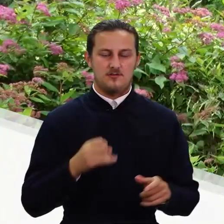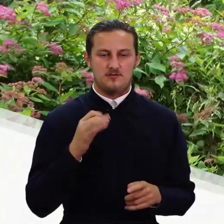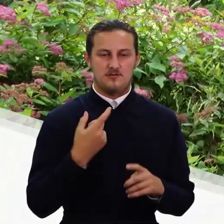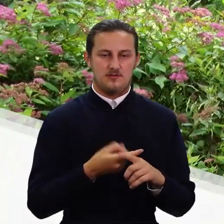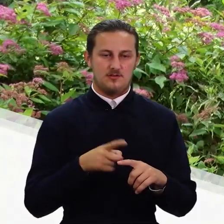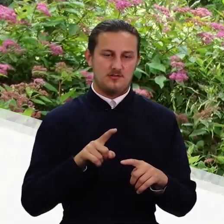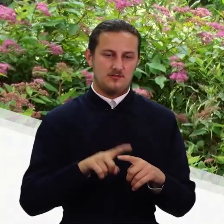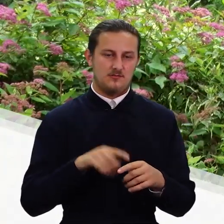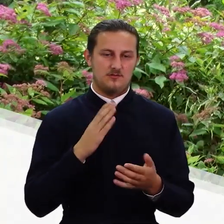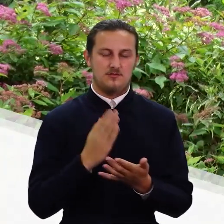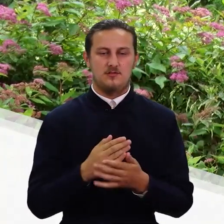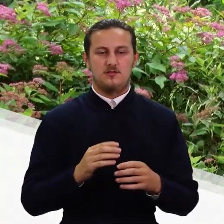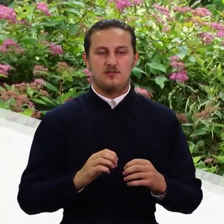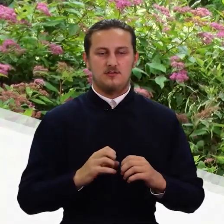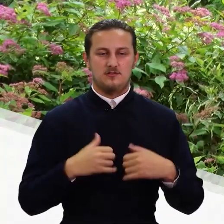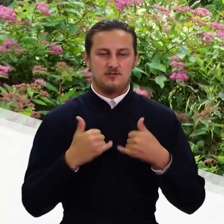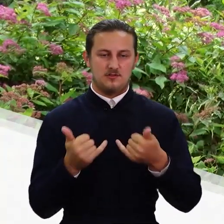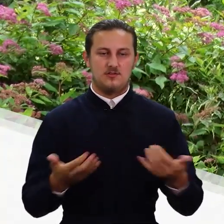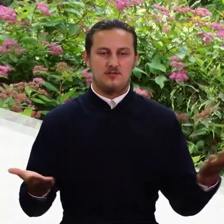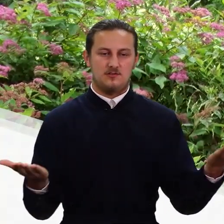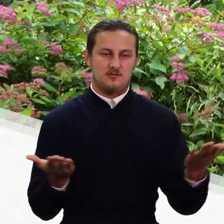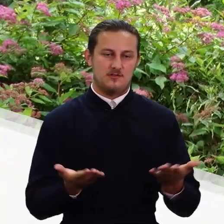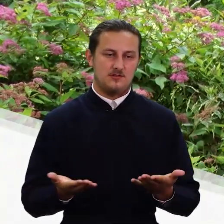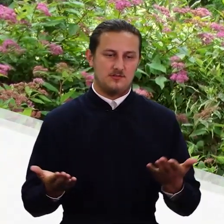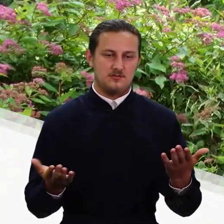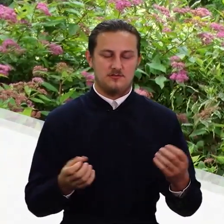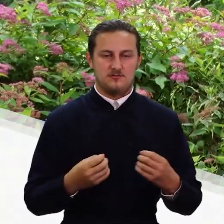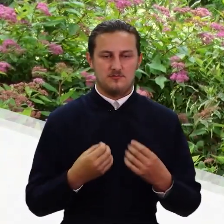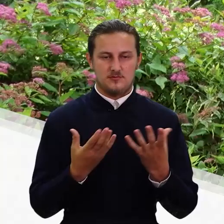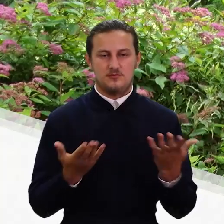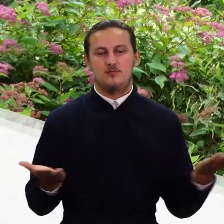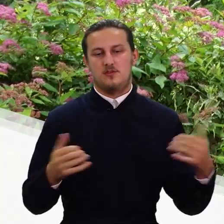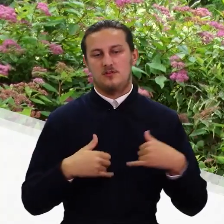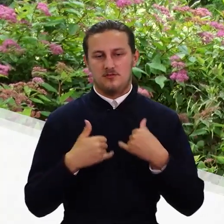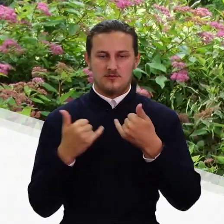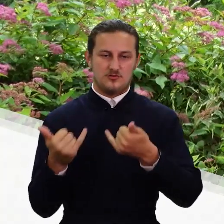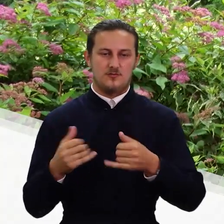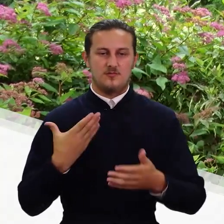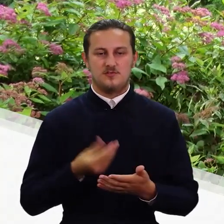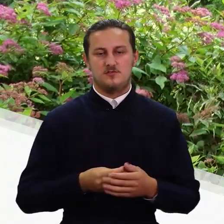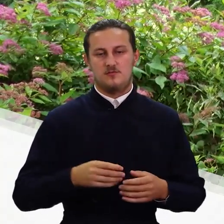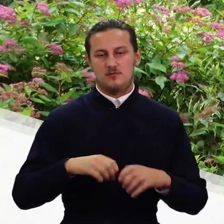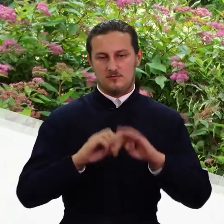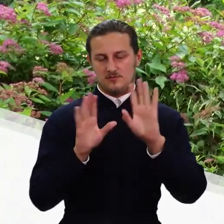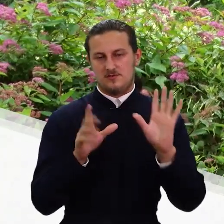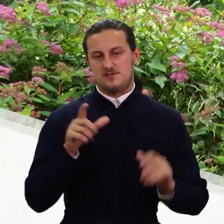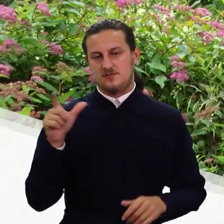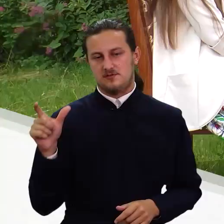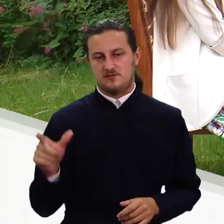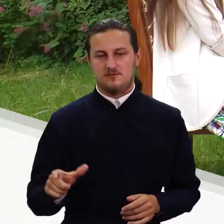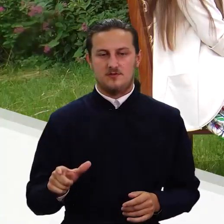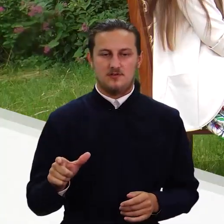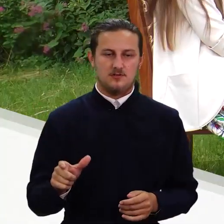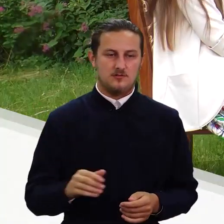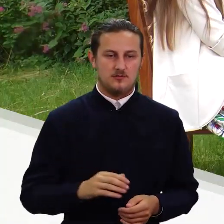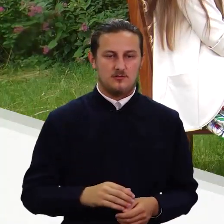людиною високого духовного життя. Ми його шануємо, ми до нього ставимося як до старця, але